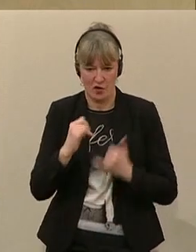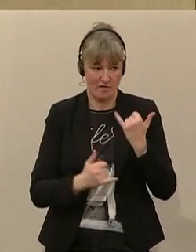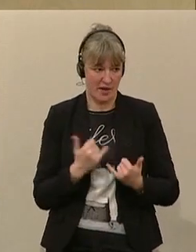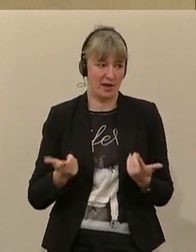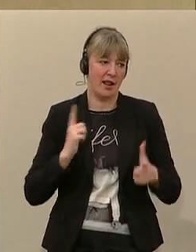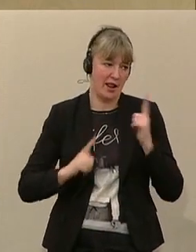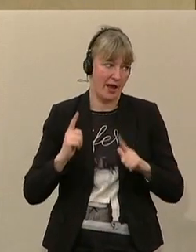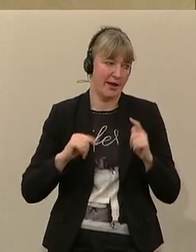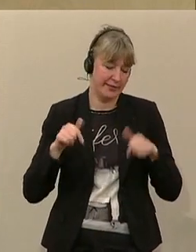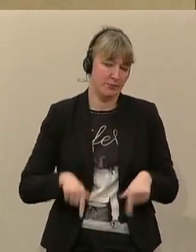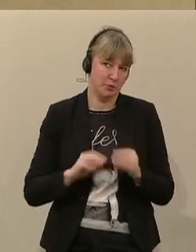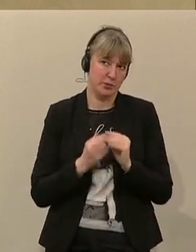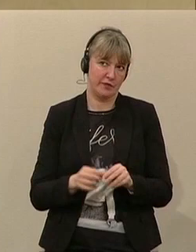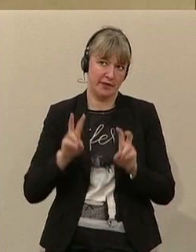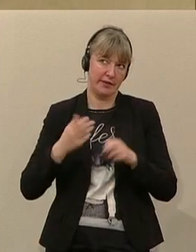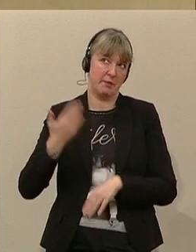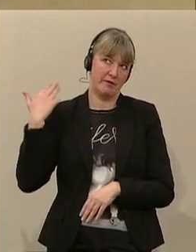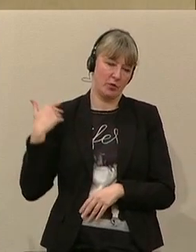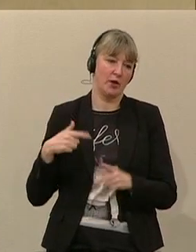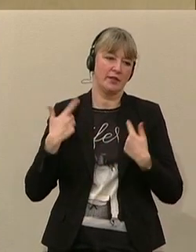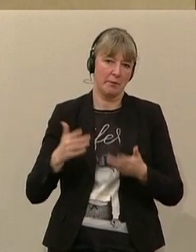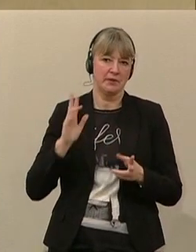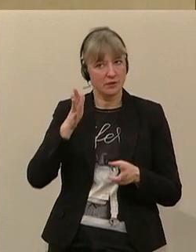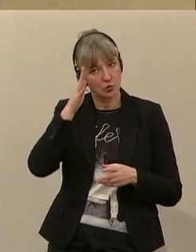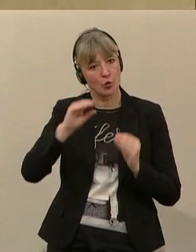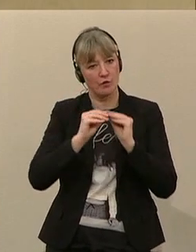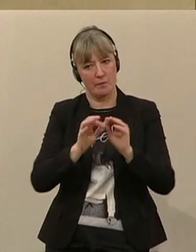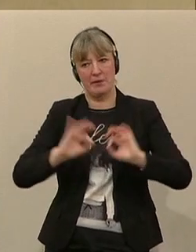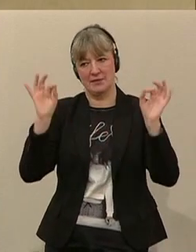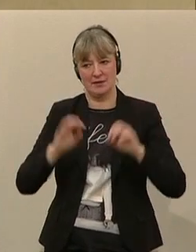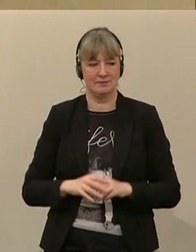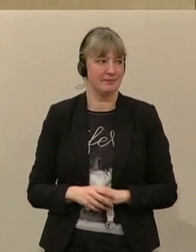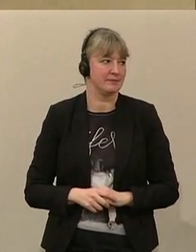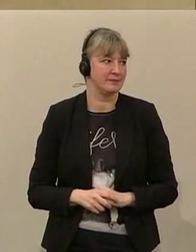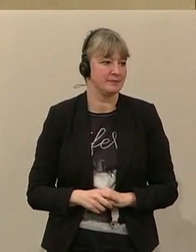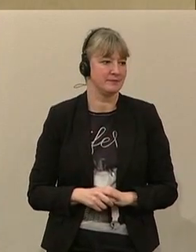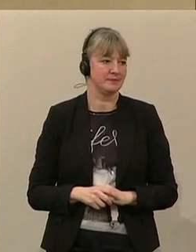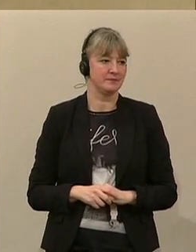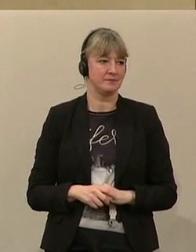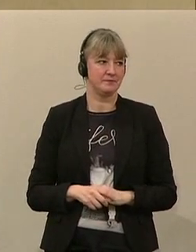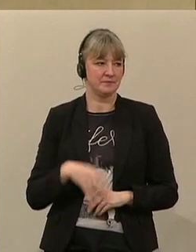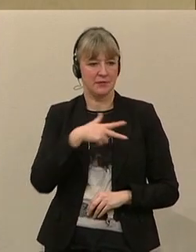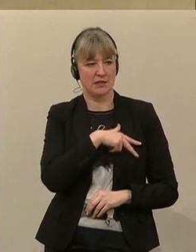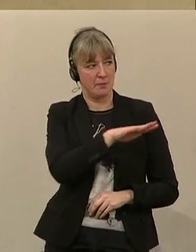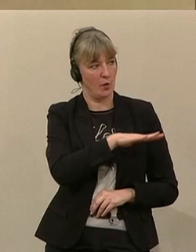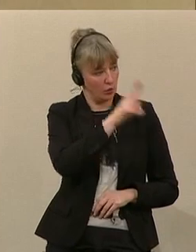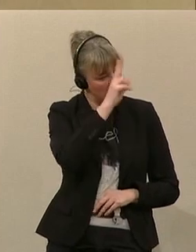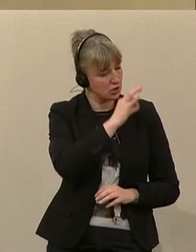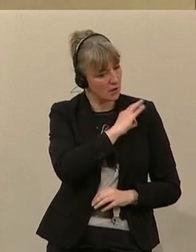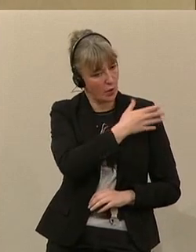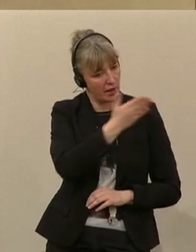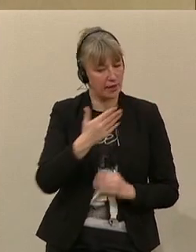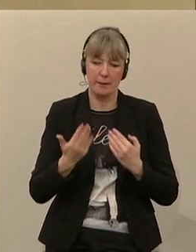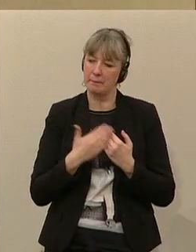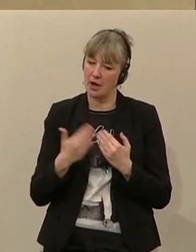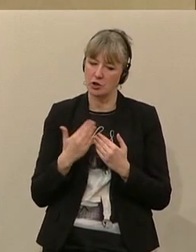Gottes müssen wir uns mit der Vergangenheit beschäftigen, um die Zukunft zu gestalten. Schauen Sie, geschätzte Kollegen von der SPÖ, dass zum